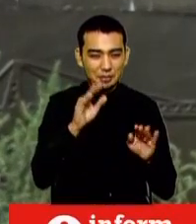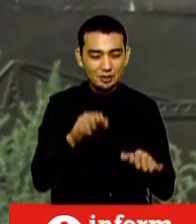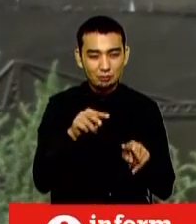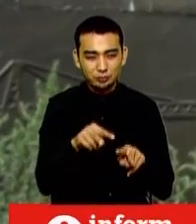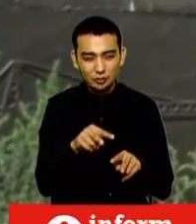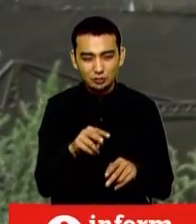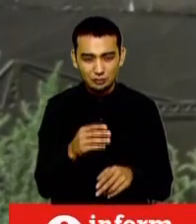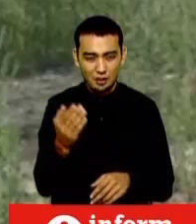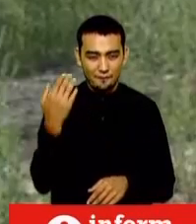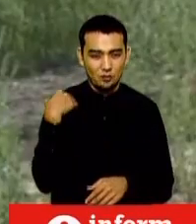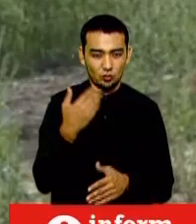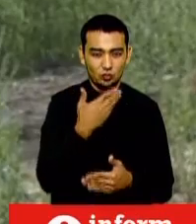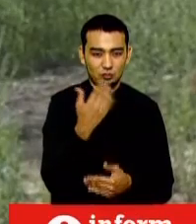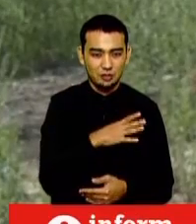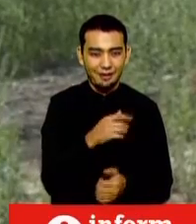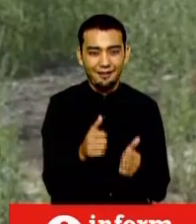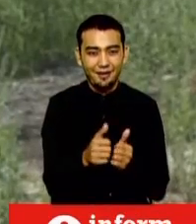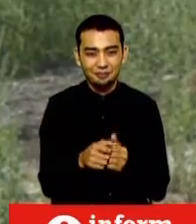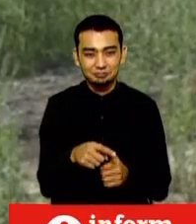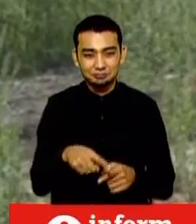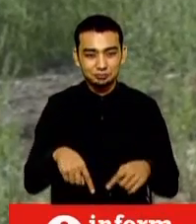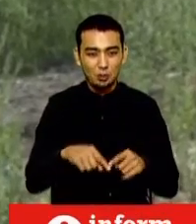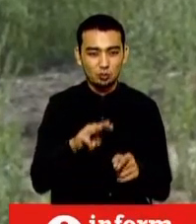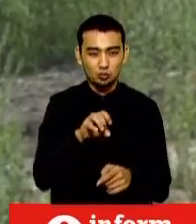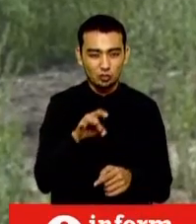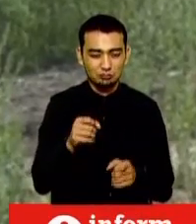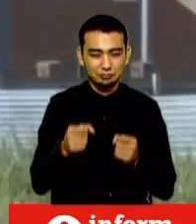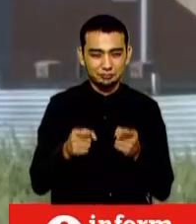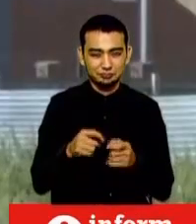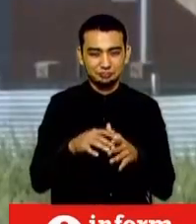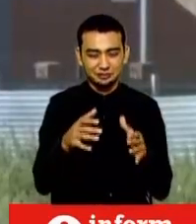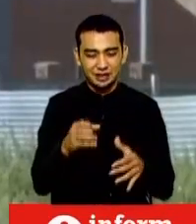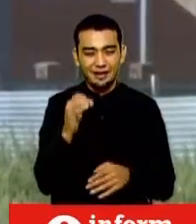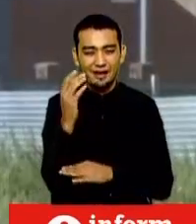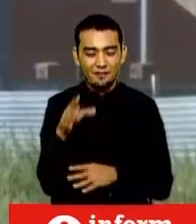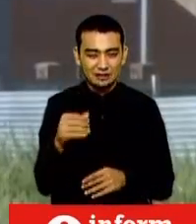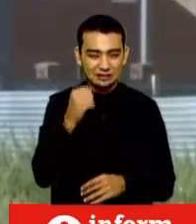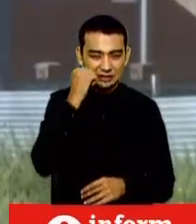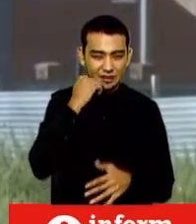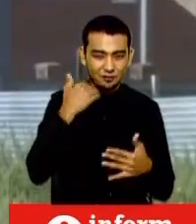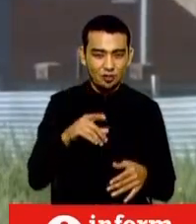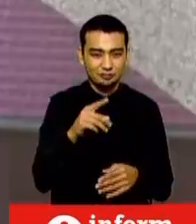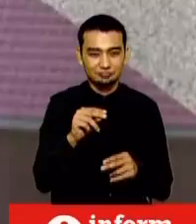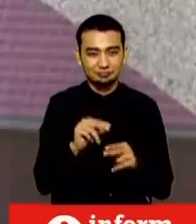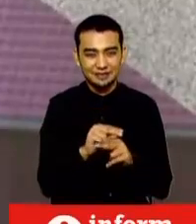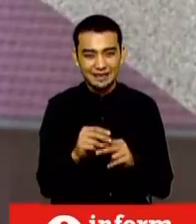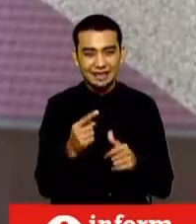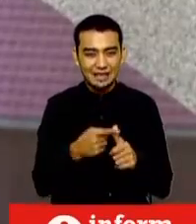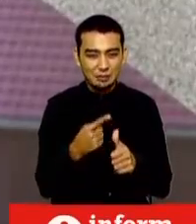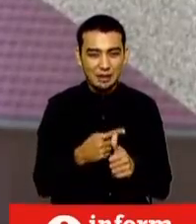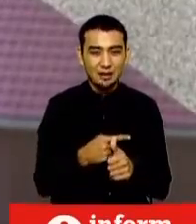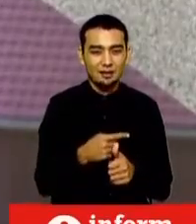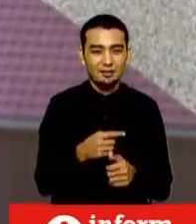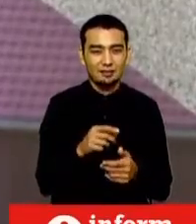күтім көрмегенін аңғаруға болады. Ал маңайда егілген қарағай мен шырша ағаштары қурап қалған. Тіпті тақтадағы құрылысшылар есімдерінің әріптері